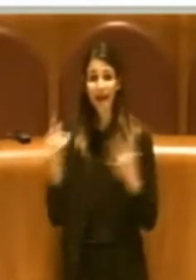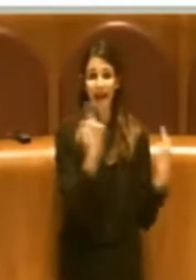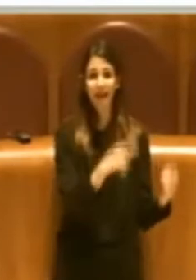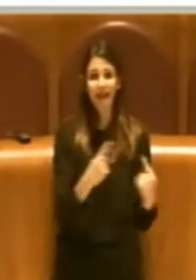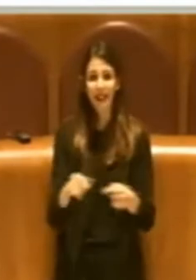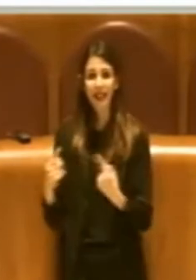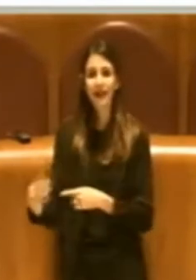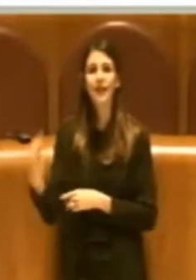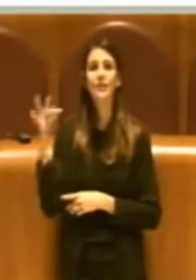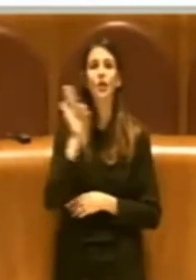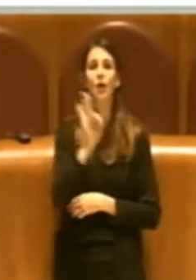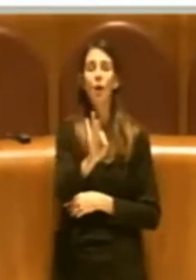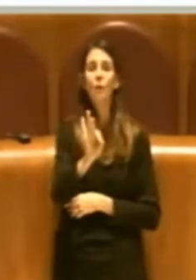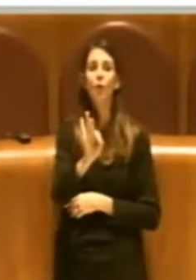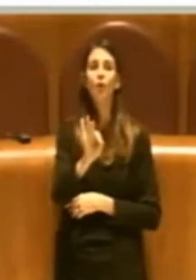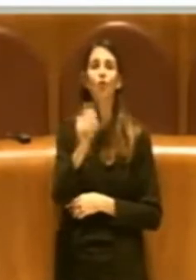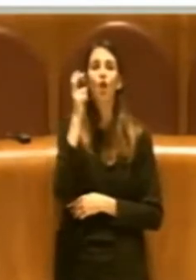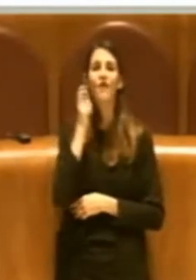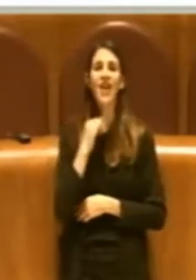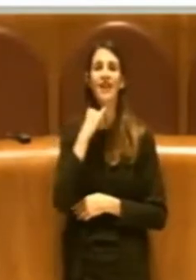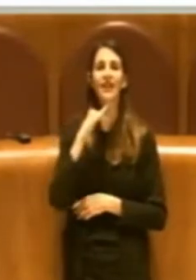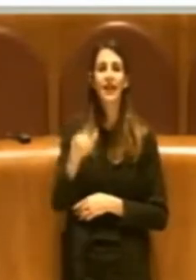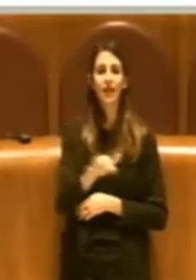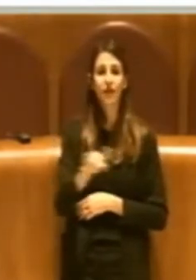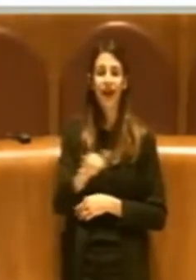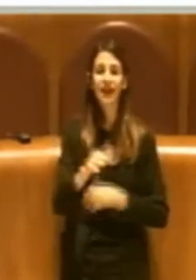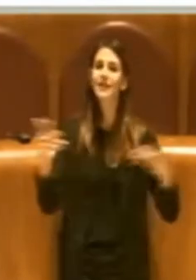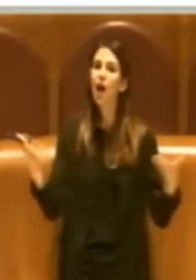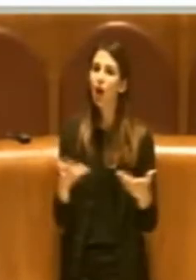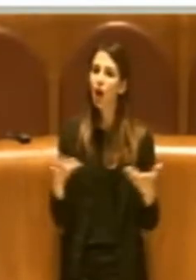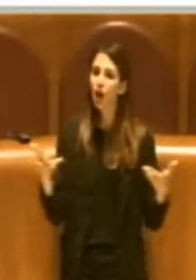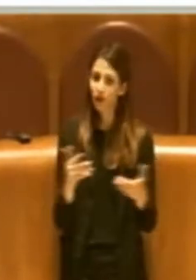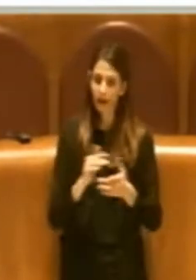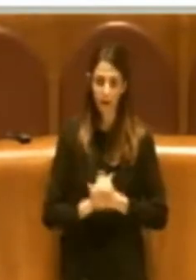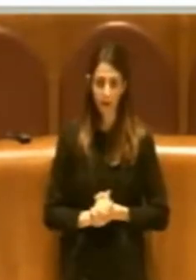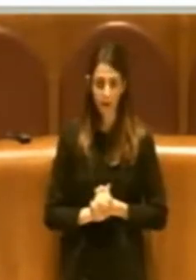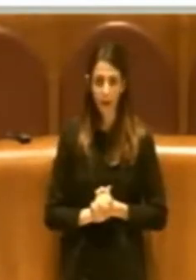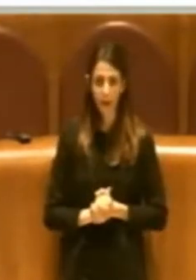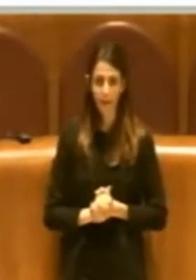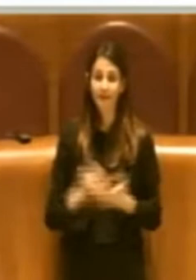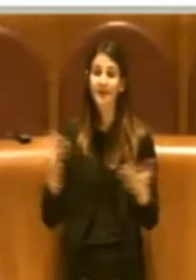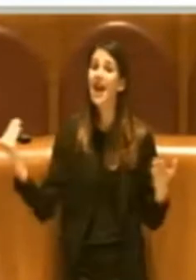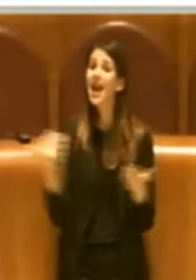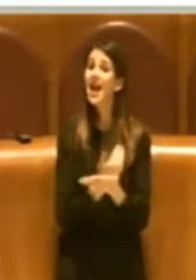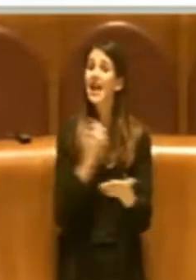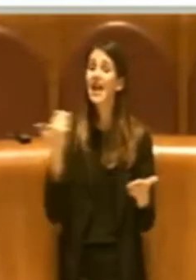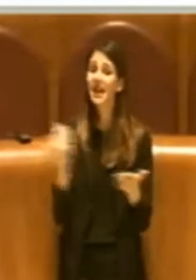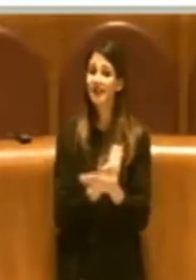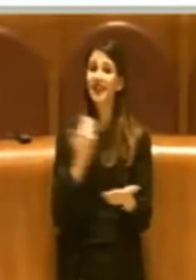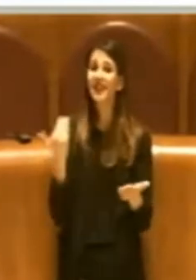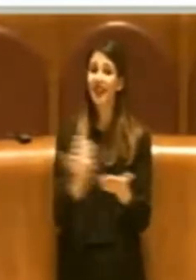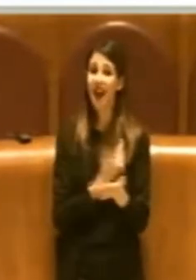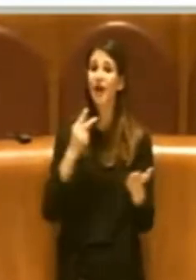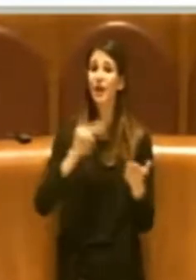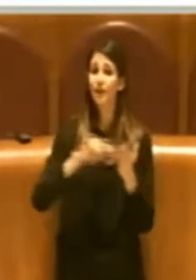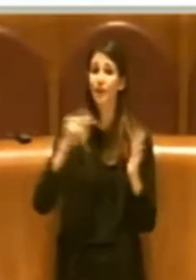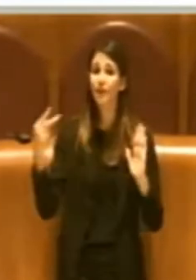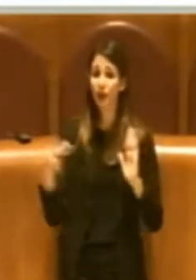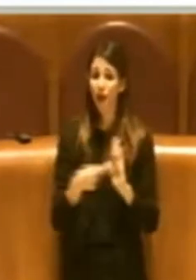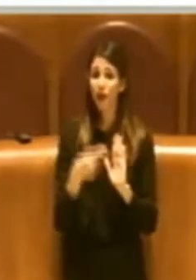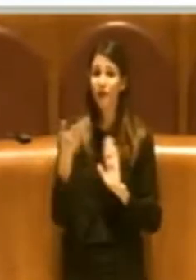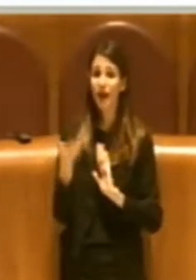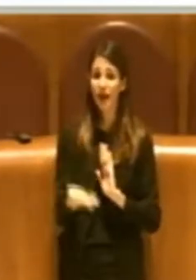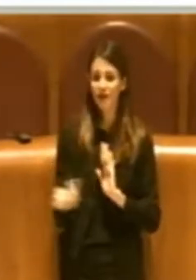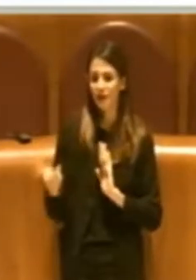infanzia, a evitare sproporzioni di trattamento della fattispecie, visto i casi che